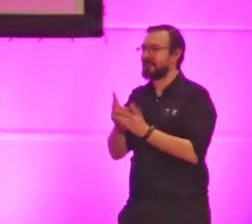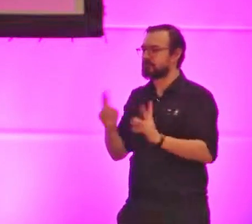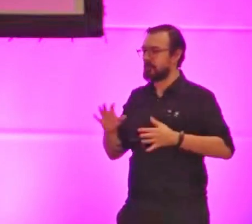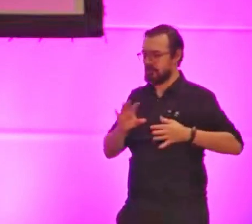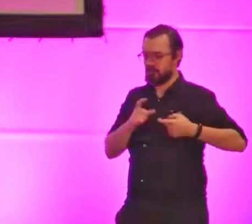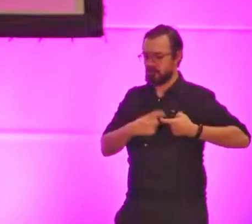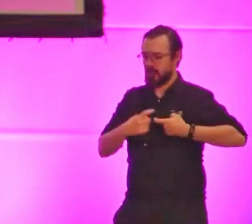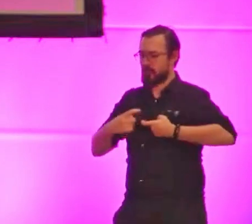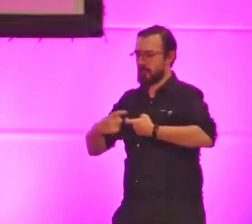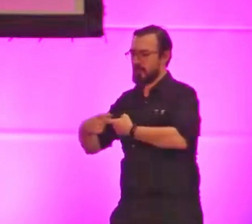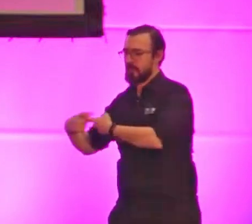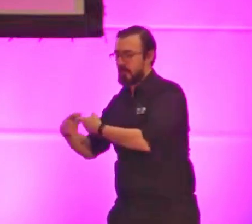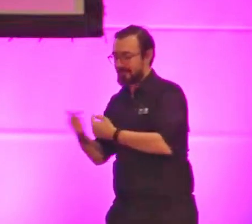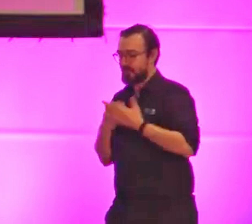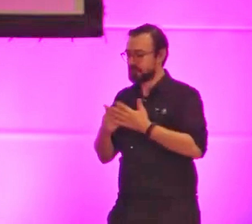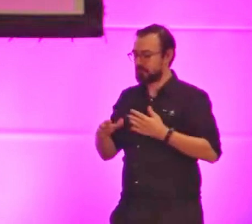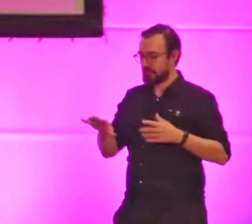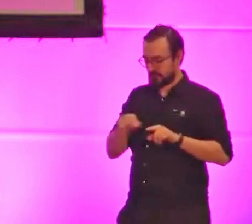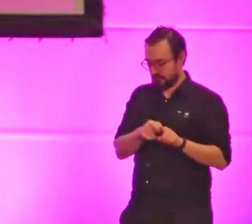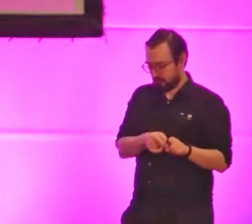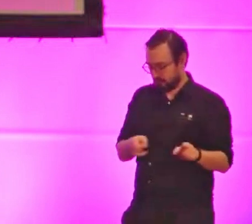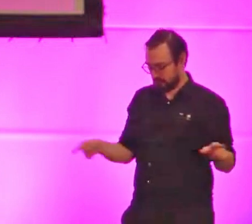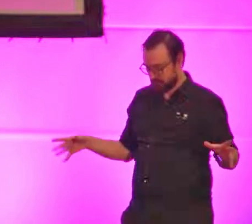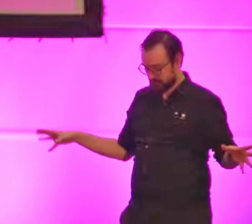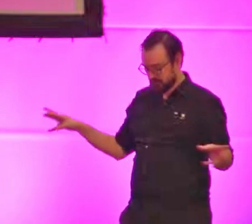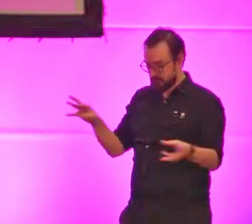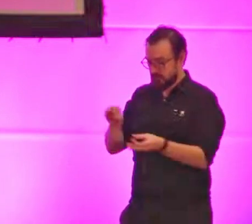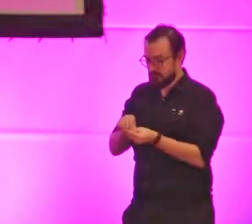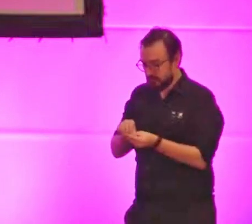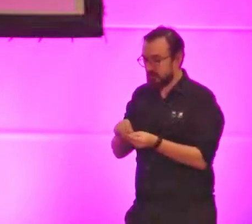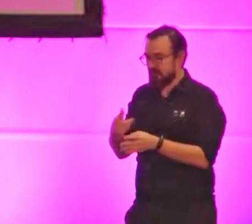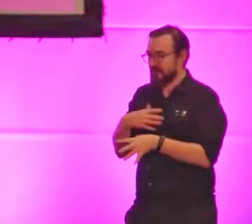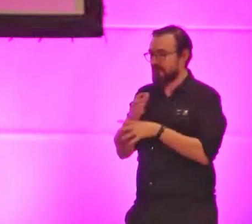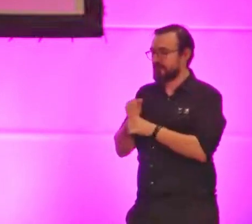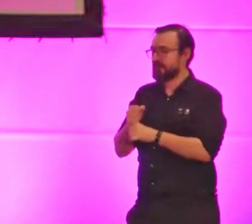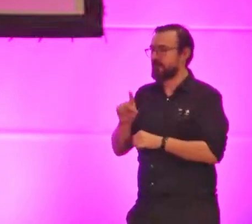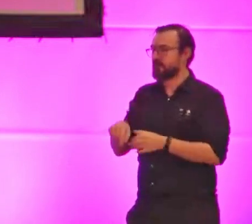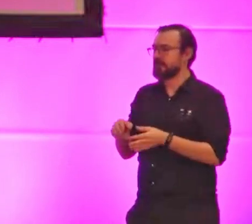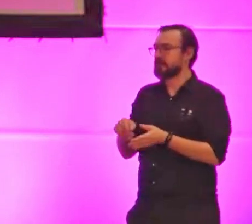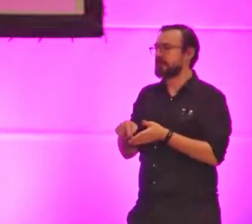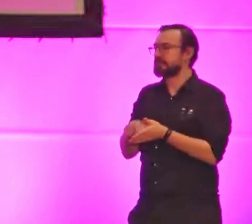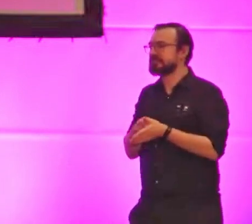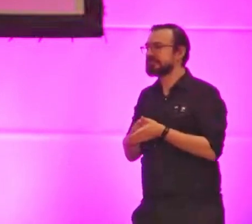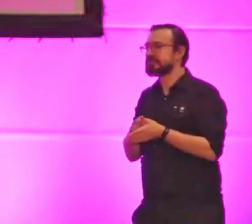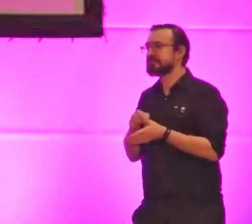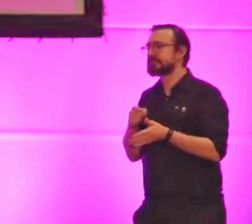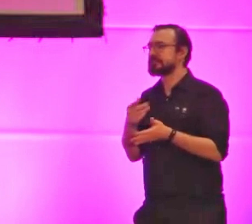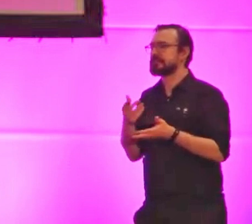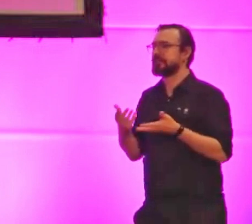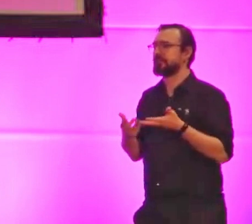kedjedelseffekt. Och när jag läste Antitech, då fastnade jag särskilt för vissa